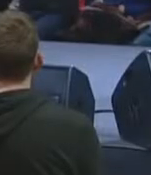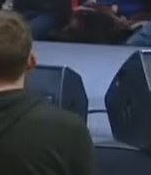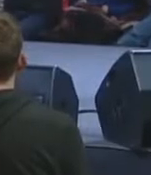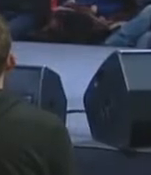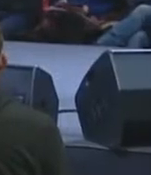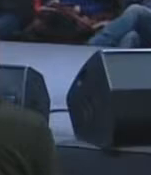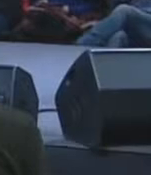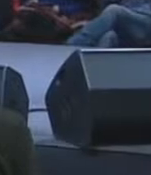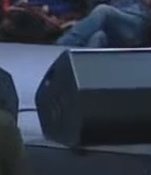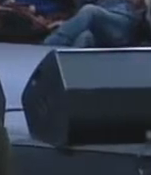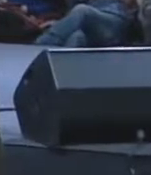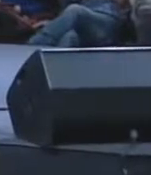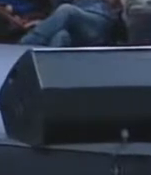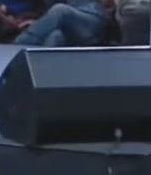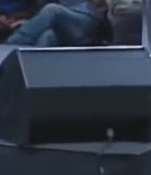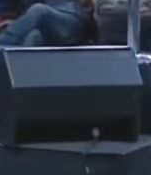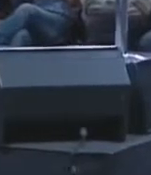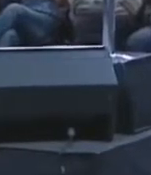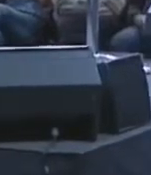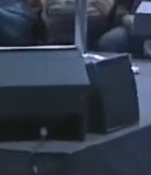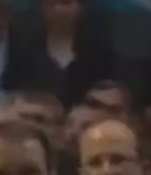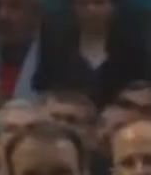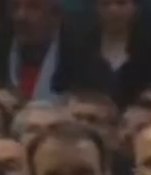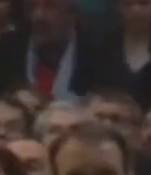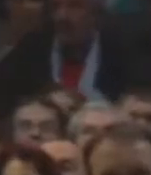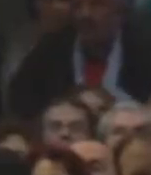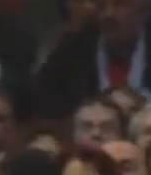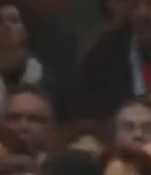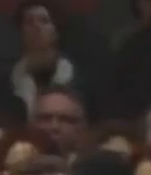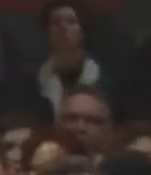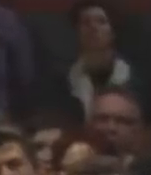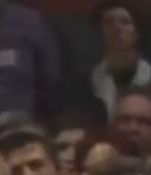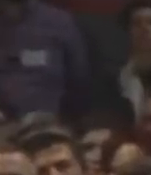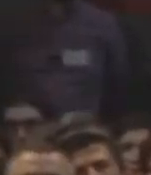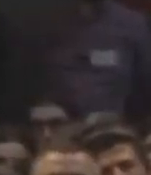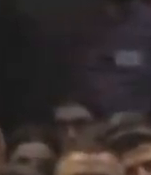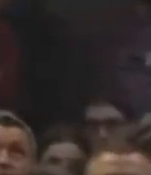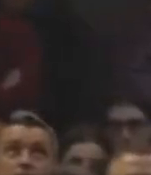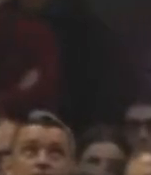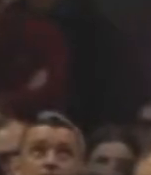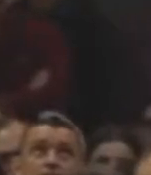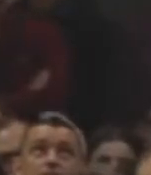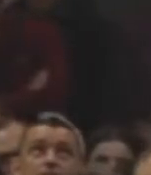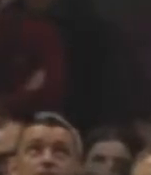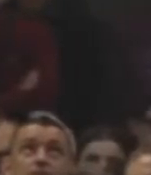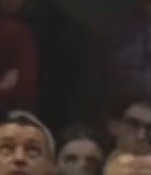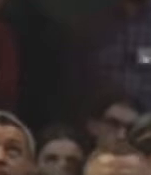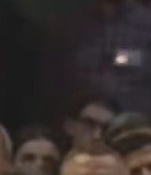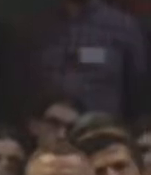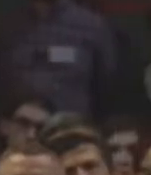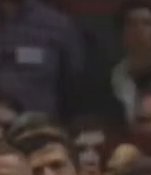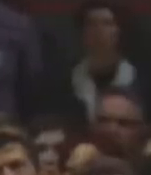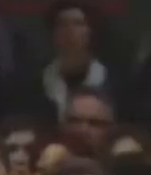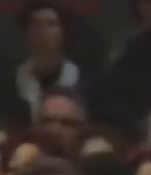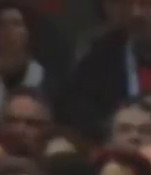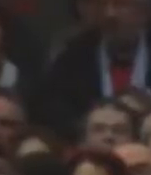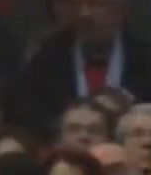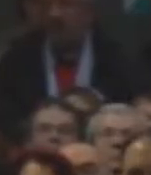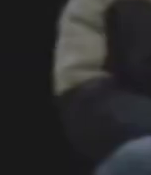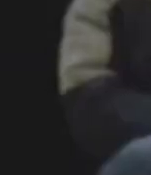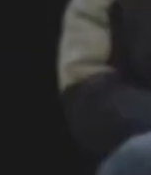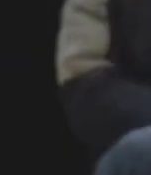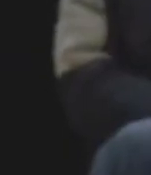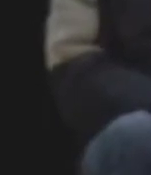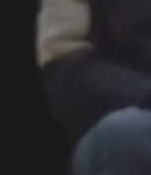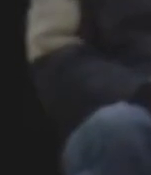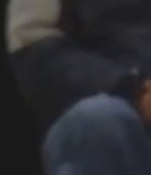à fait surprenantes. Là où j'étais hier, on récolte moins à l'hectare, 5 tonnes contre 8 que faisaient les